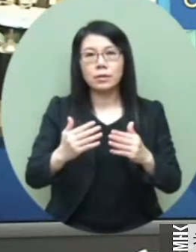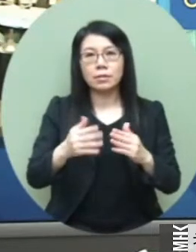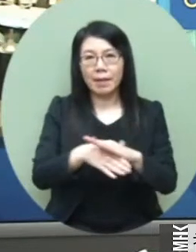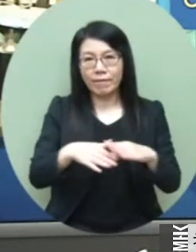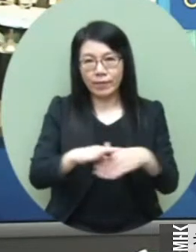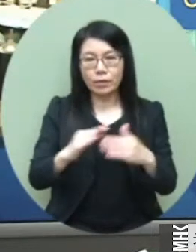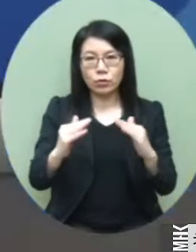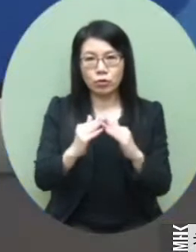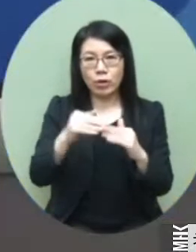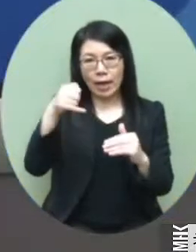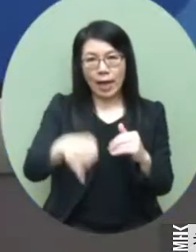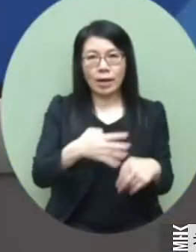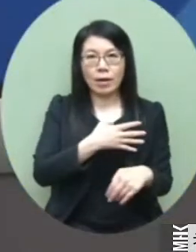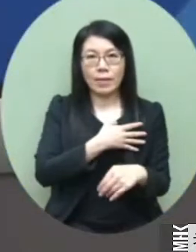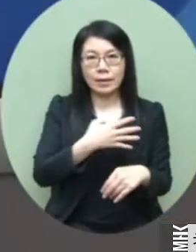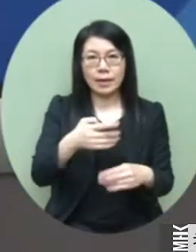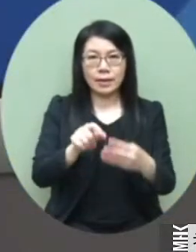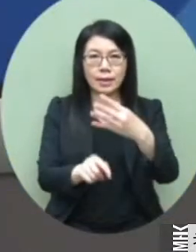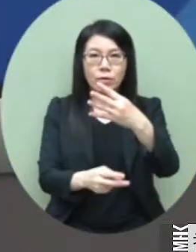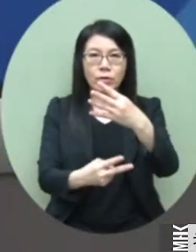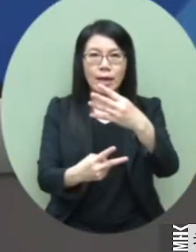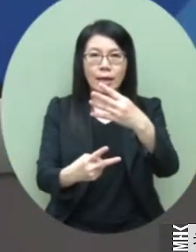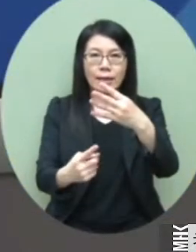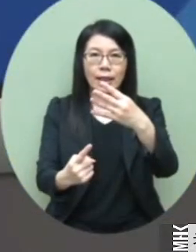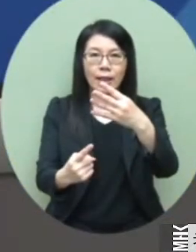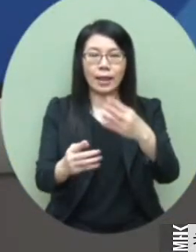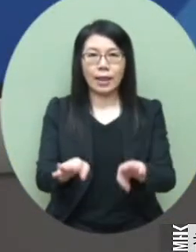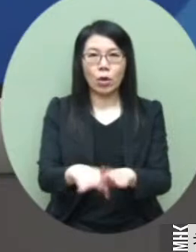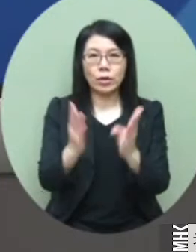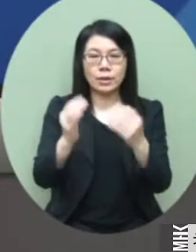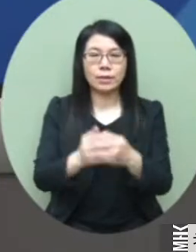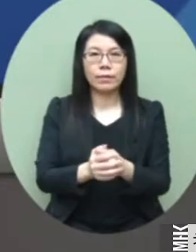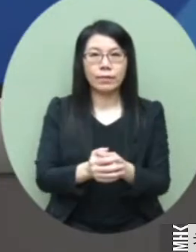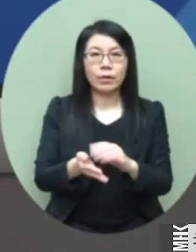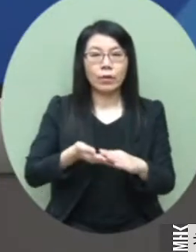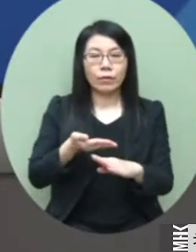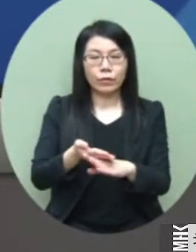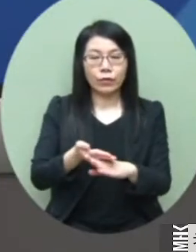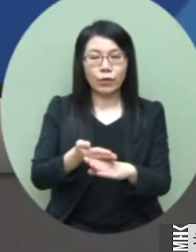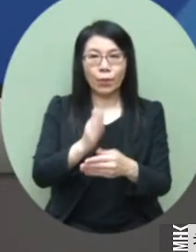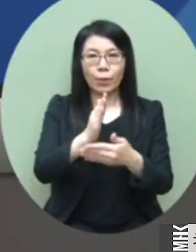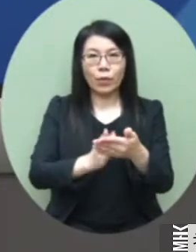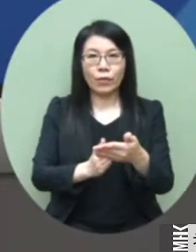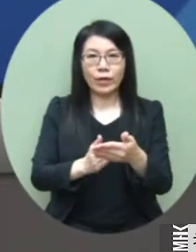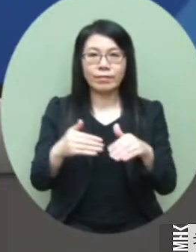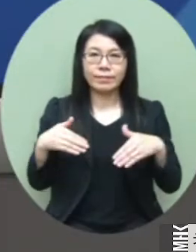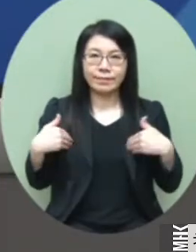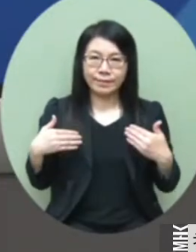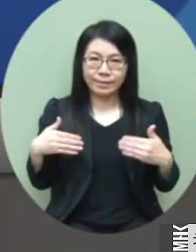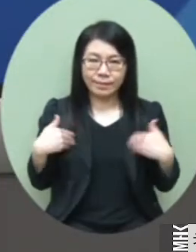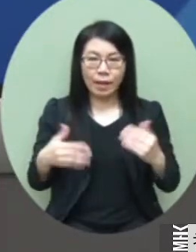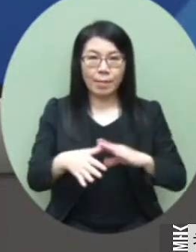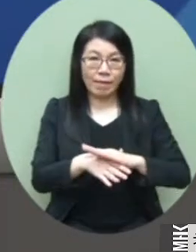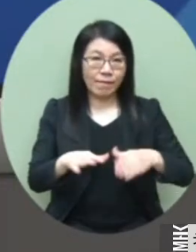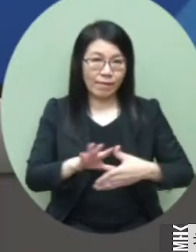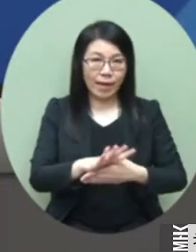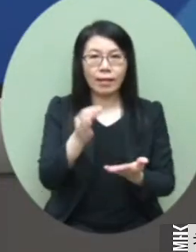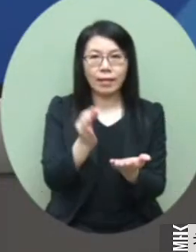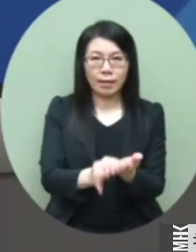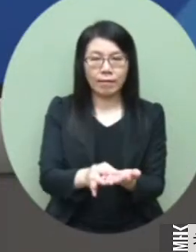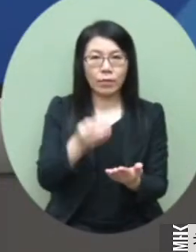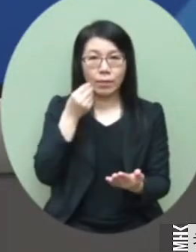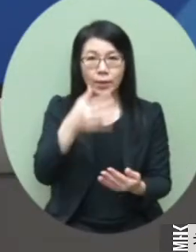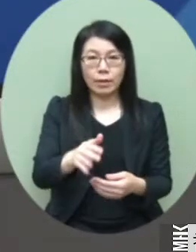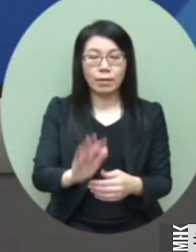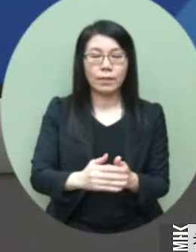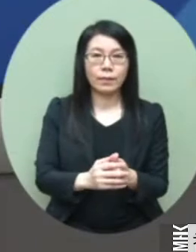期4，即係4月21號開始咧，就重新開放部分嘅康樂同埋文化場地嘅。